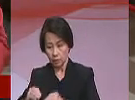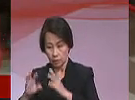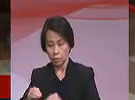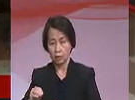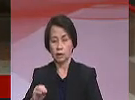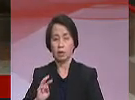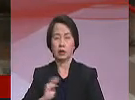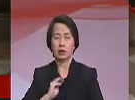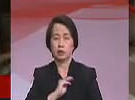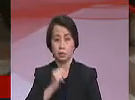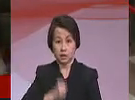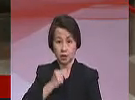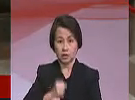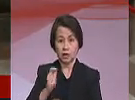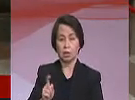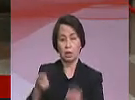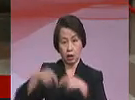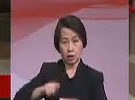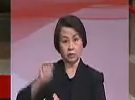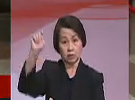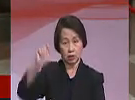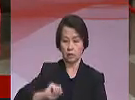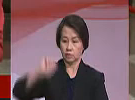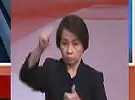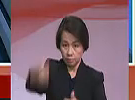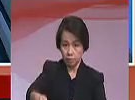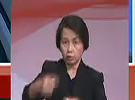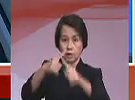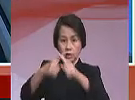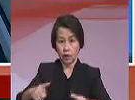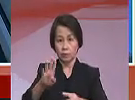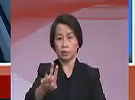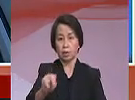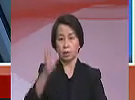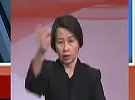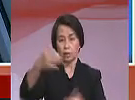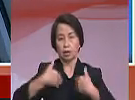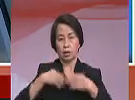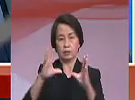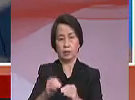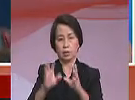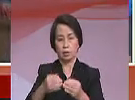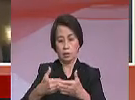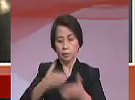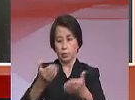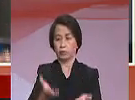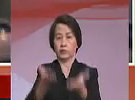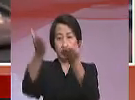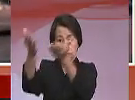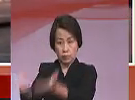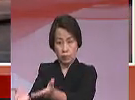Kerja Tertinggi UMNO pada malam ini, esok Dewan Tertinggi BN pula akan mengadakan mesyuarat sebelum dibawa